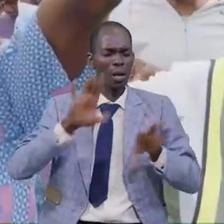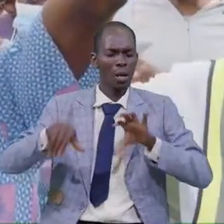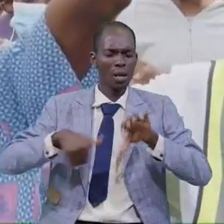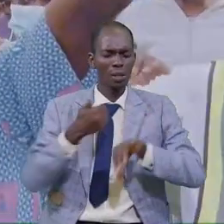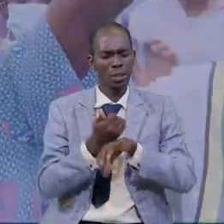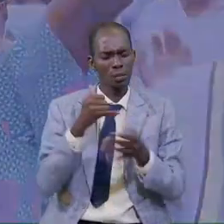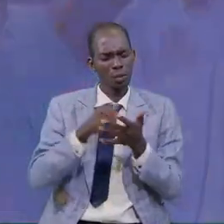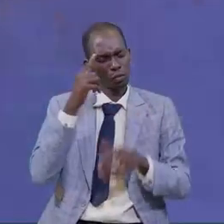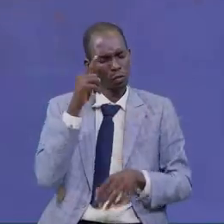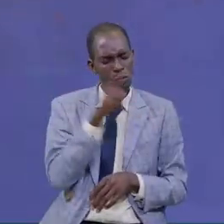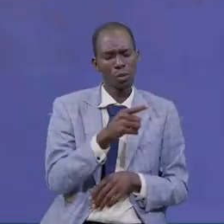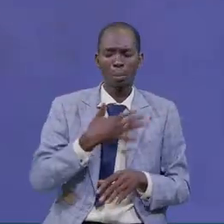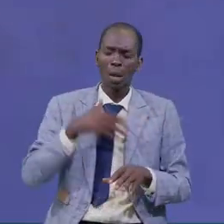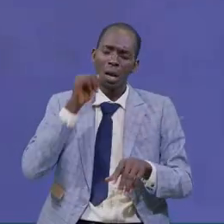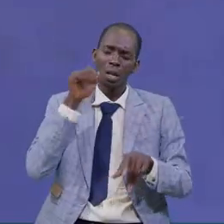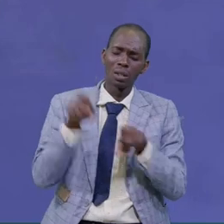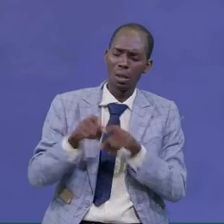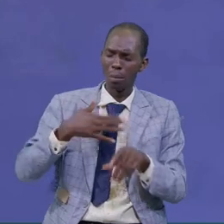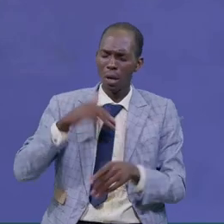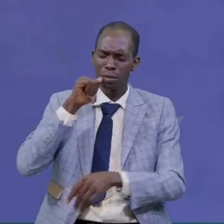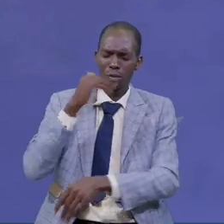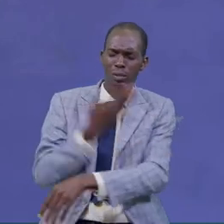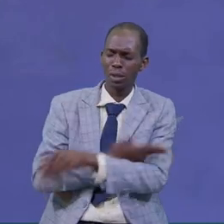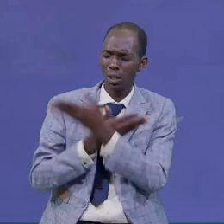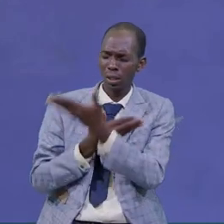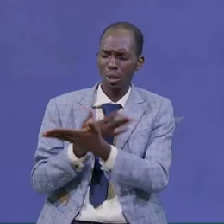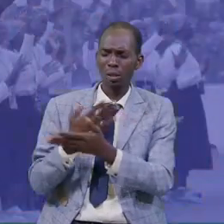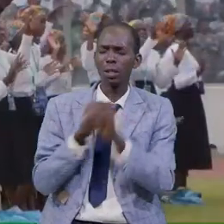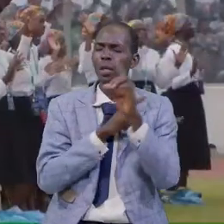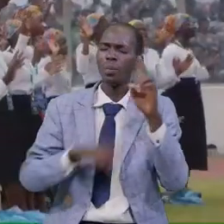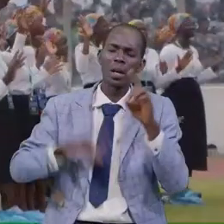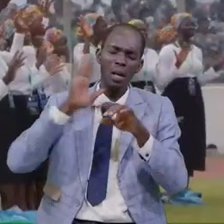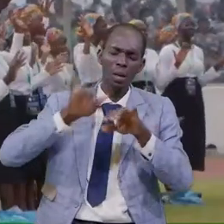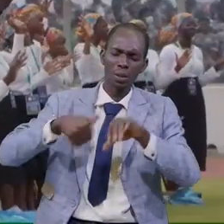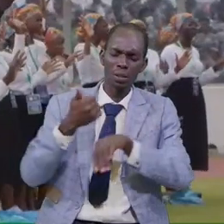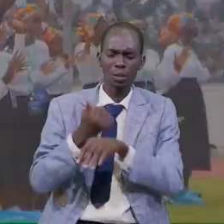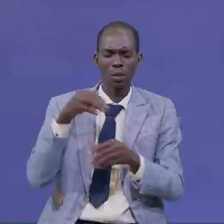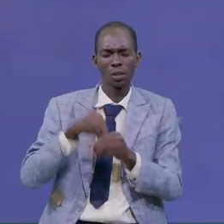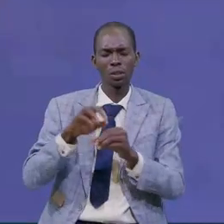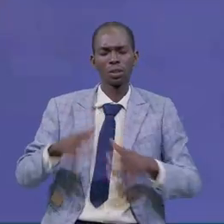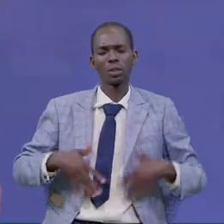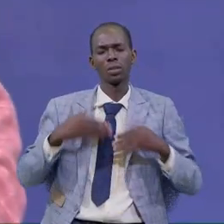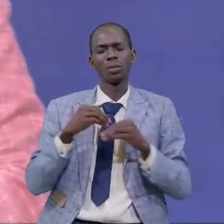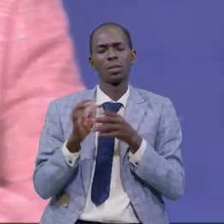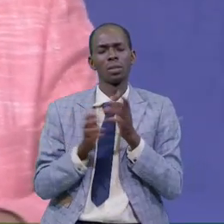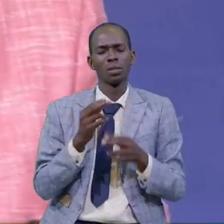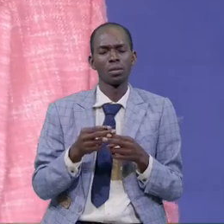vie. Ma soeur là-bas, ma fille là-bas, le Seigneur va le confirmer dans ta vie. Vous